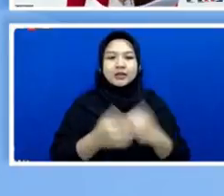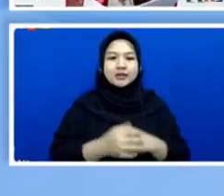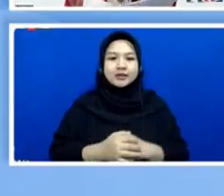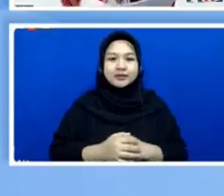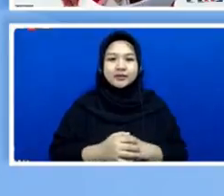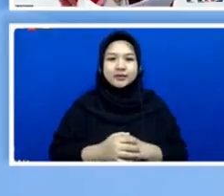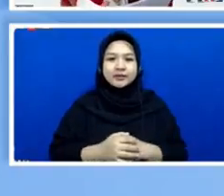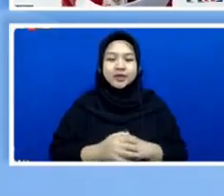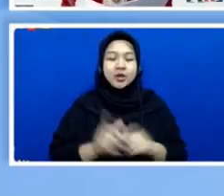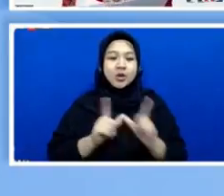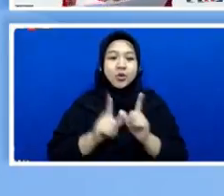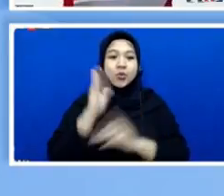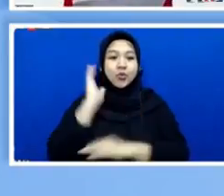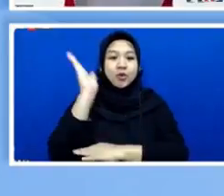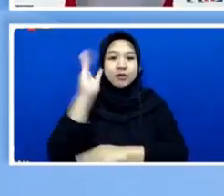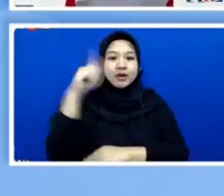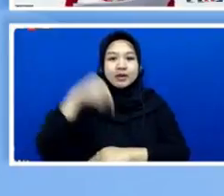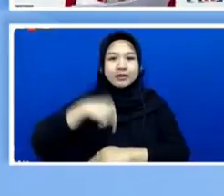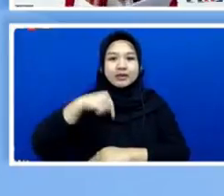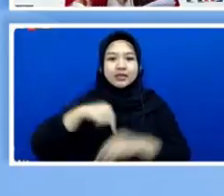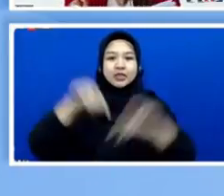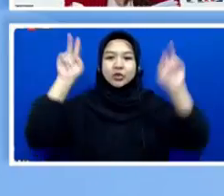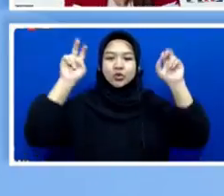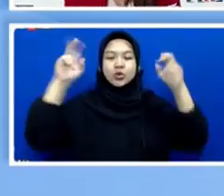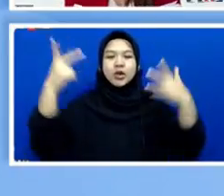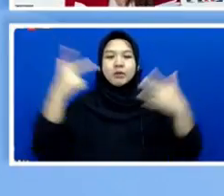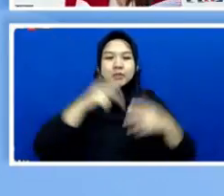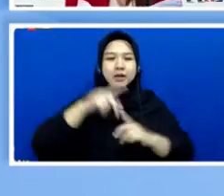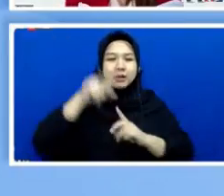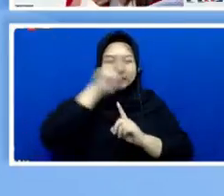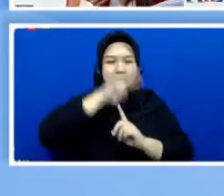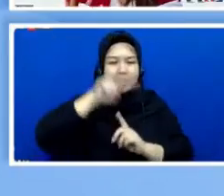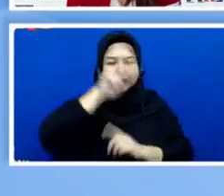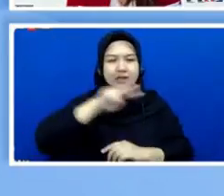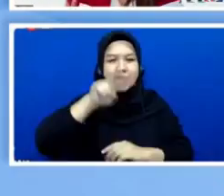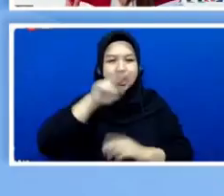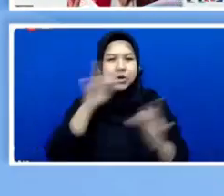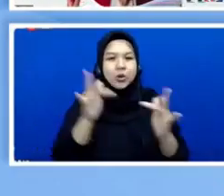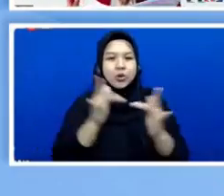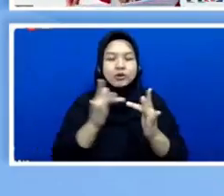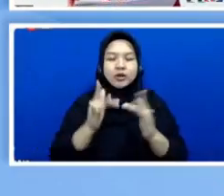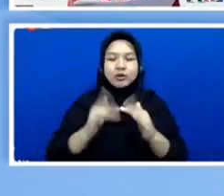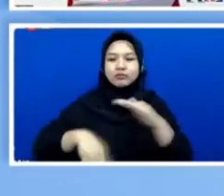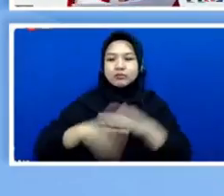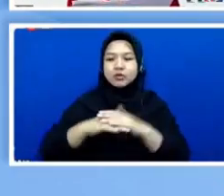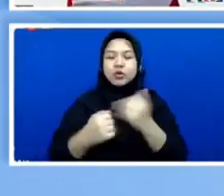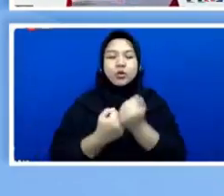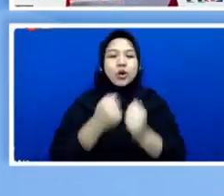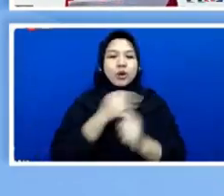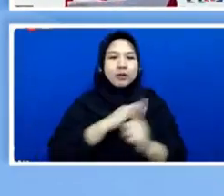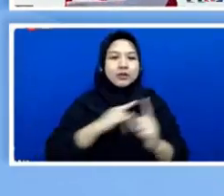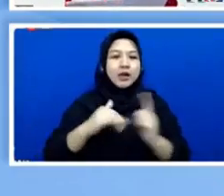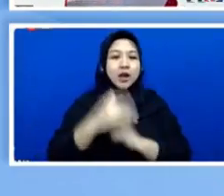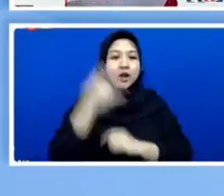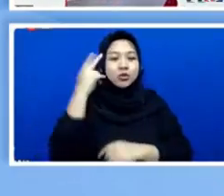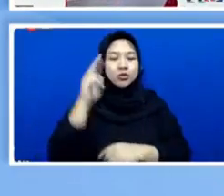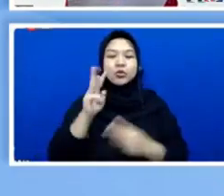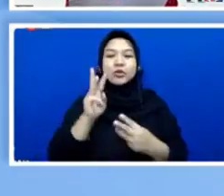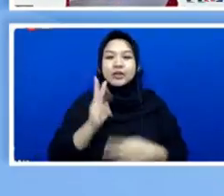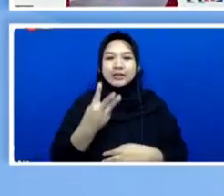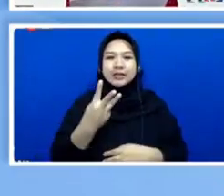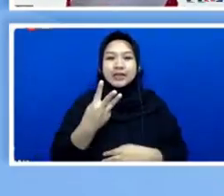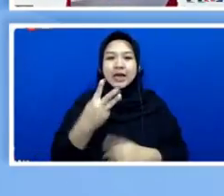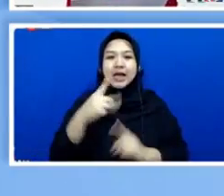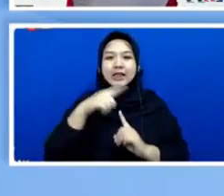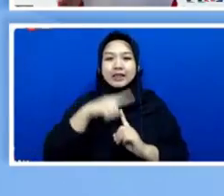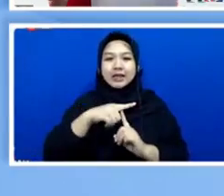sampaikan bahwa webinar kali ini bertajuk adalah pelacakan kontak, mengoptimalkan dukungan masyarakat dalam 3T. Dan